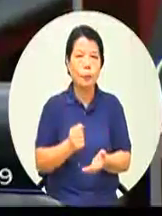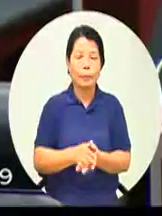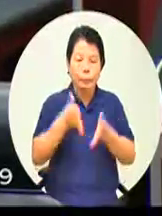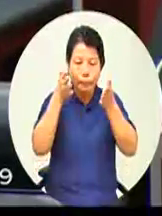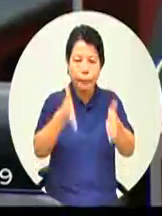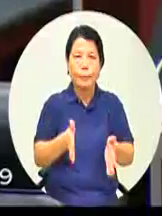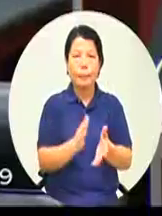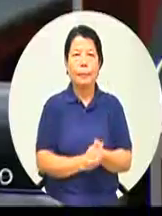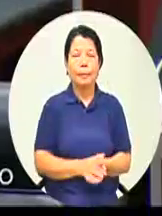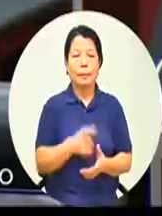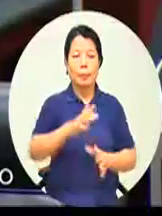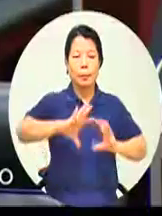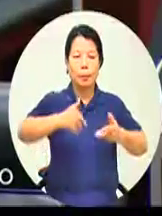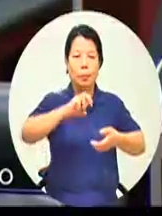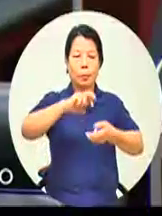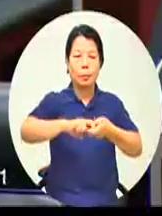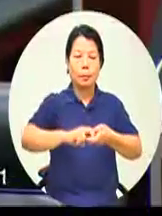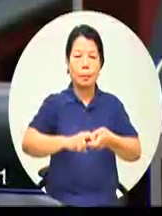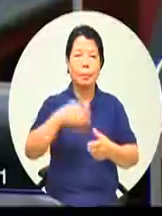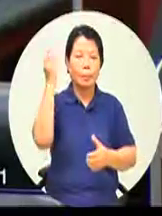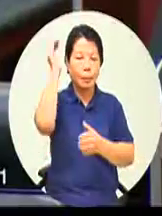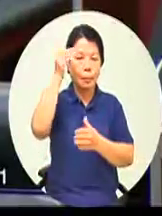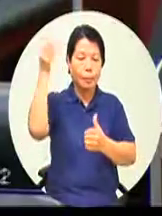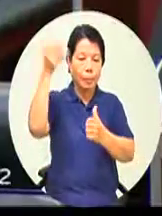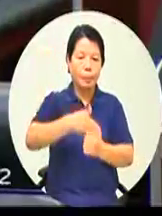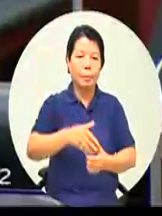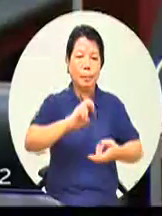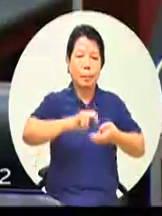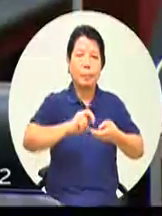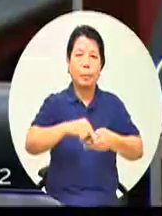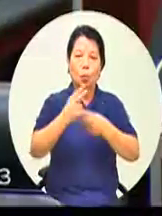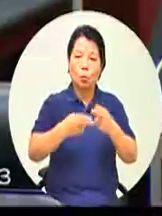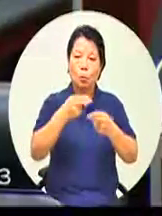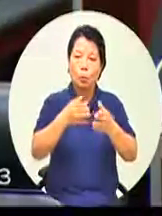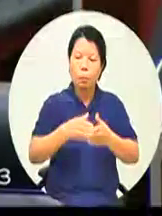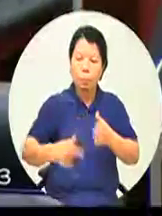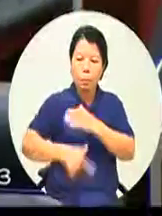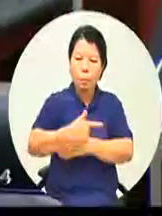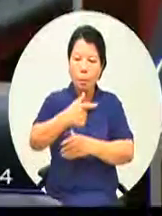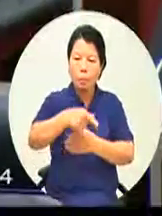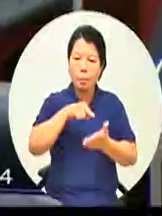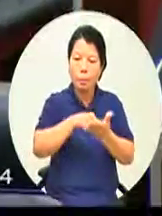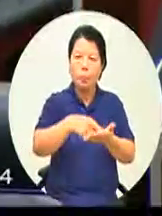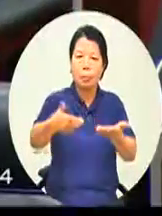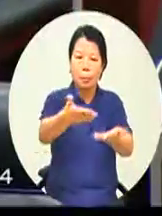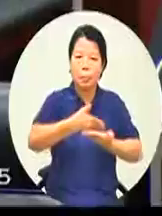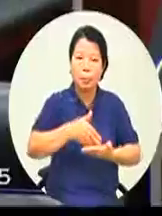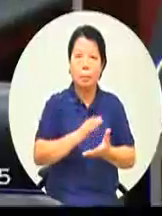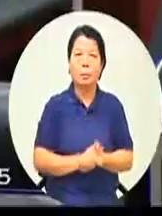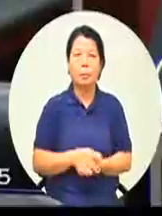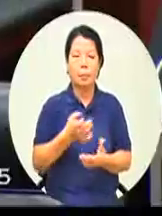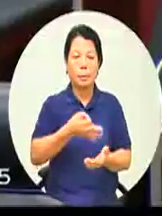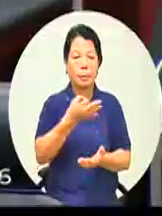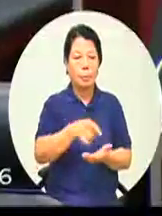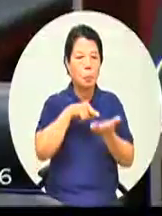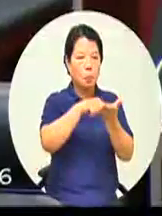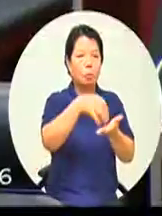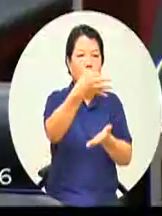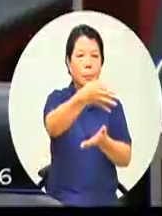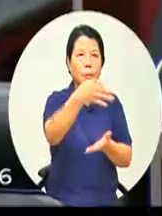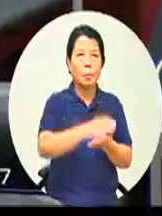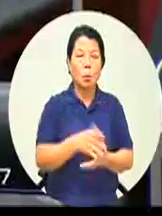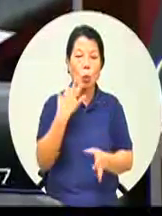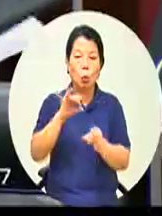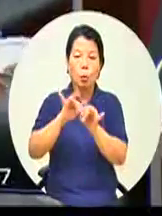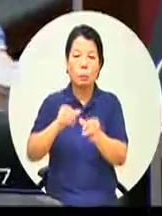个咱的国定遗址要怎么样来赶快尽速来争取到位，争取经费。你若无土地